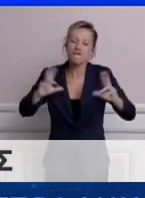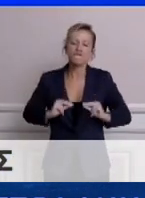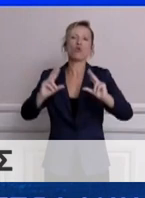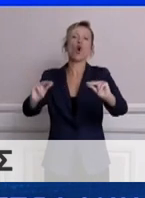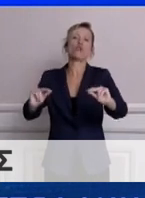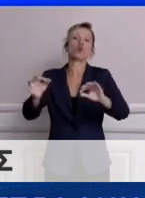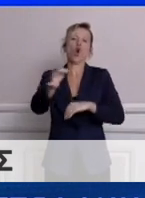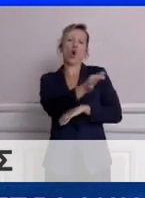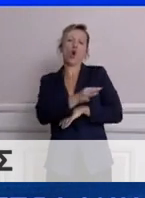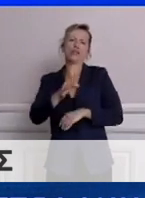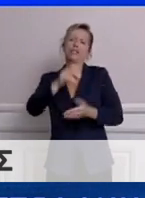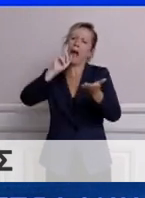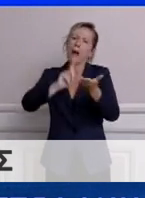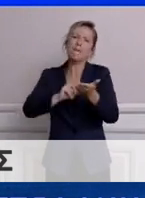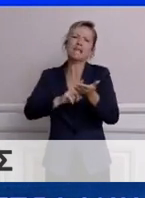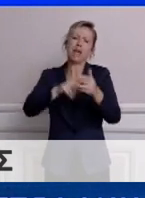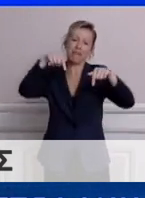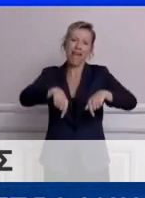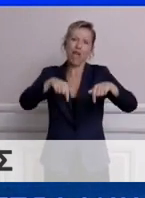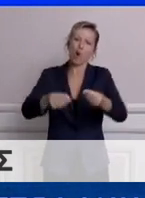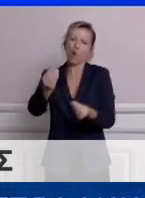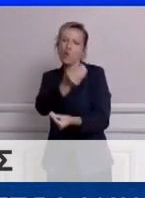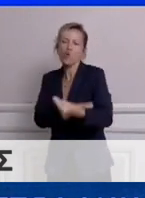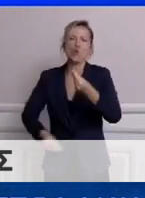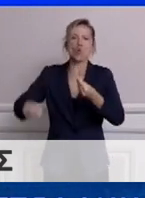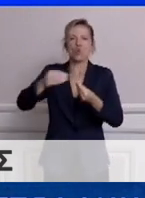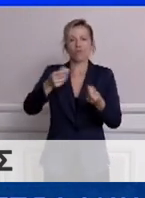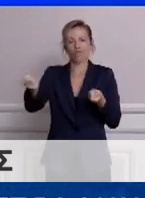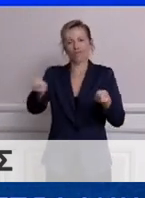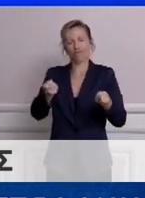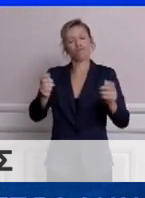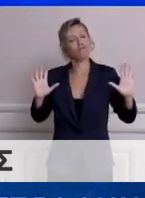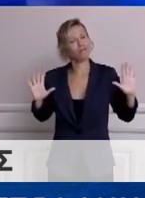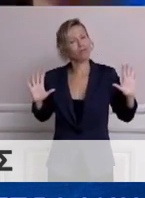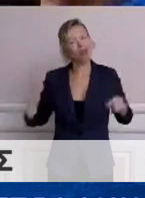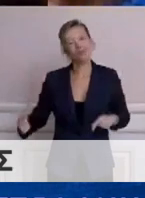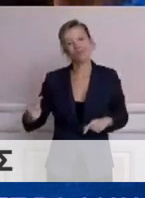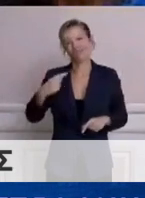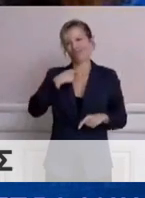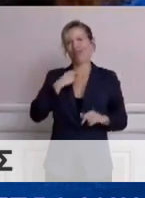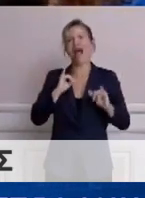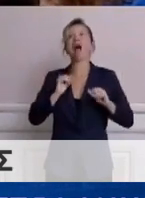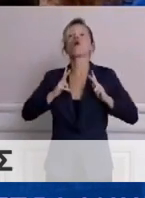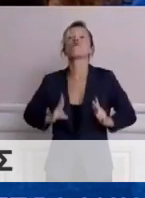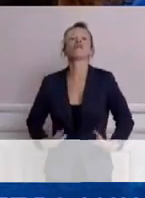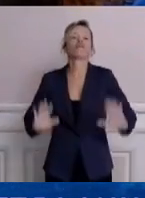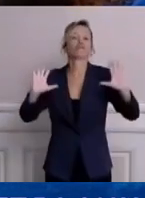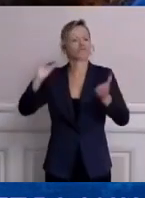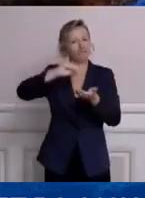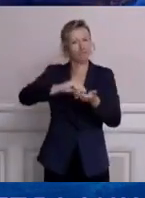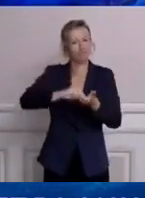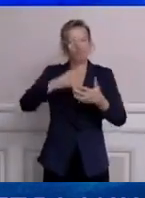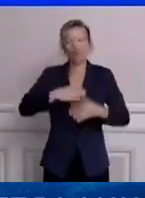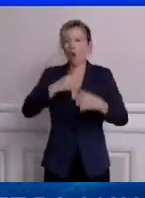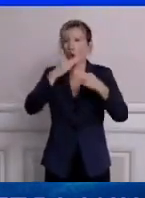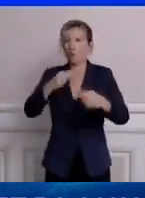φυσά ακόμα πιο δυνατά στην περιοχή μας. Αυτό δυστυχώς όμως δεν συμβαίνει στο βαθμό που θα μπορούσε. Θέλω να ξεκαθαρίσω